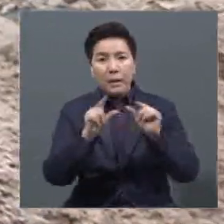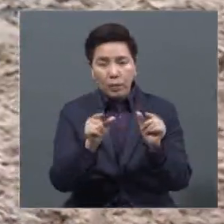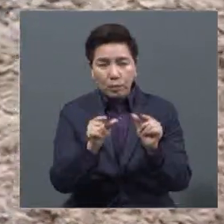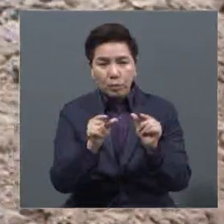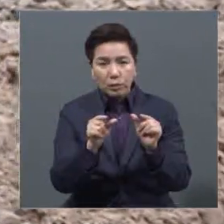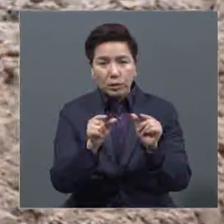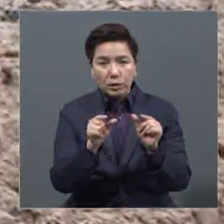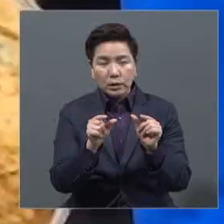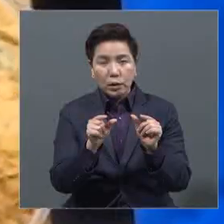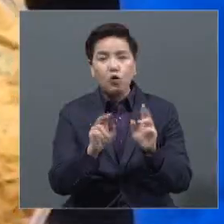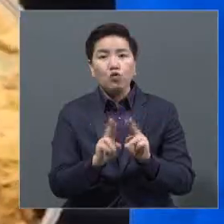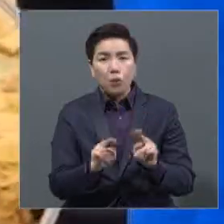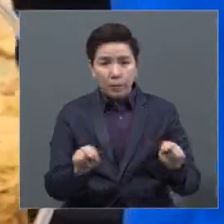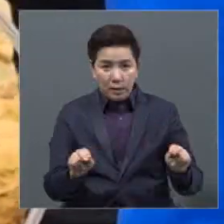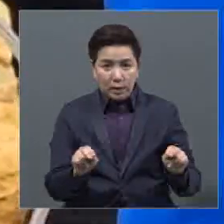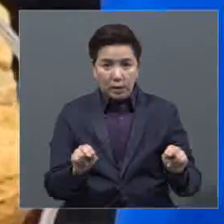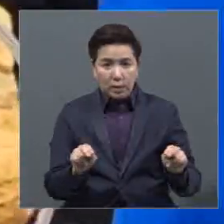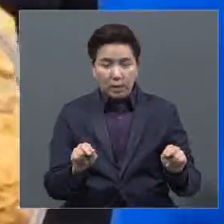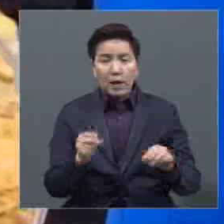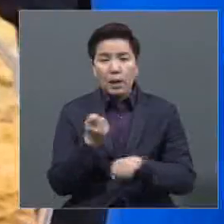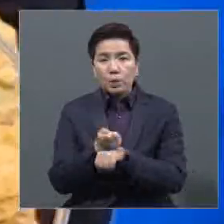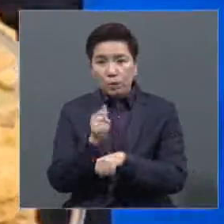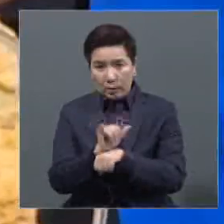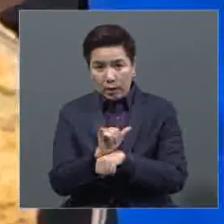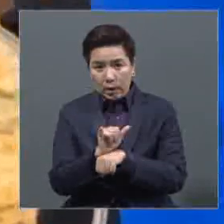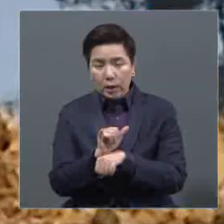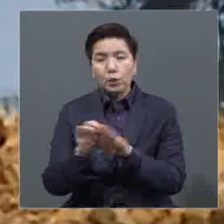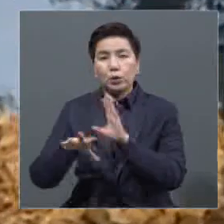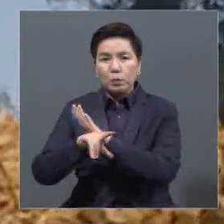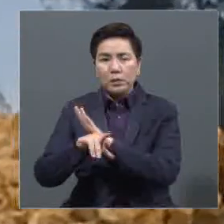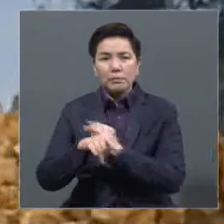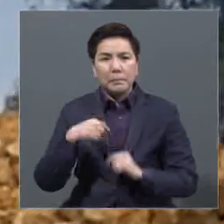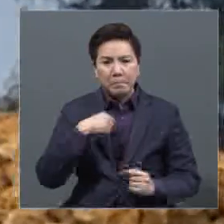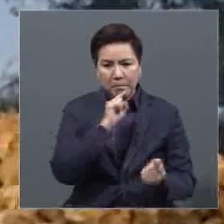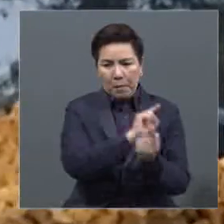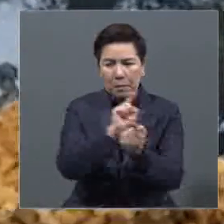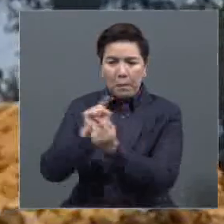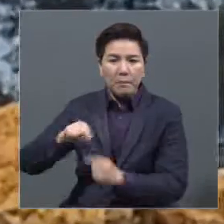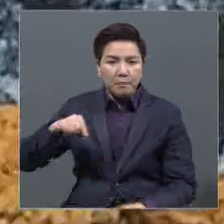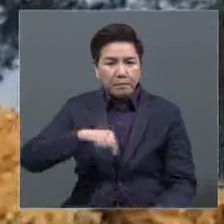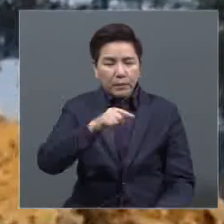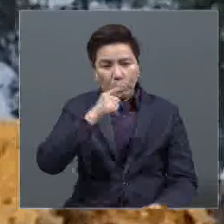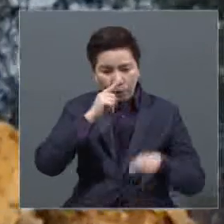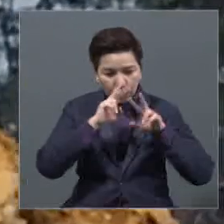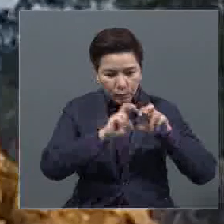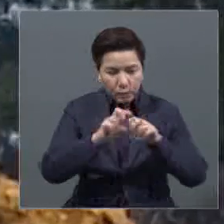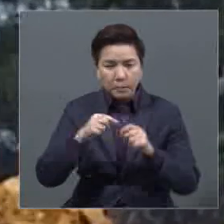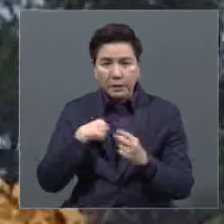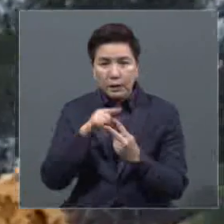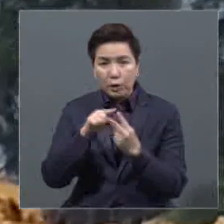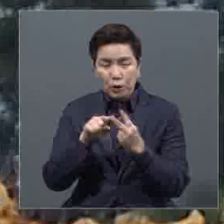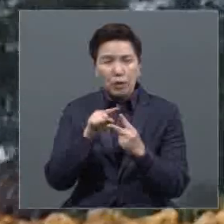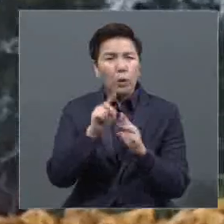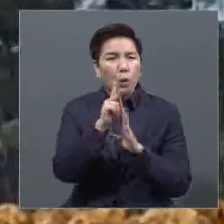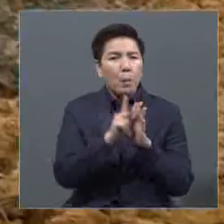ที่พระเอ่อที่นนทบุรีอยุธยาแล้วก็ที่ชลบุรีด้วยนะคะทั้งหมดมีการสืบสวนขยายผลใน 2ส่วนคือเรื่อง